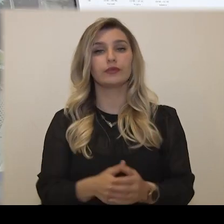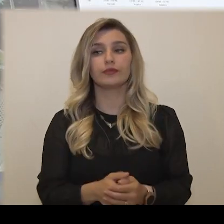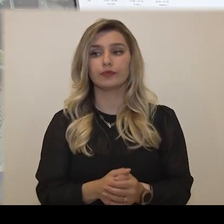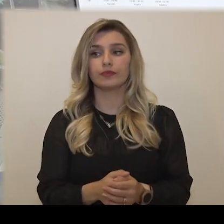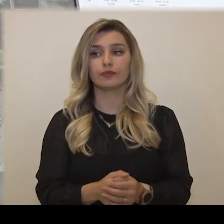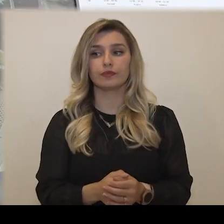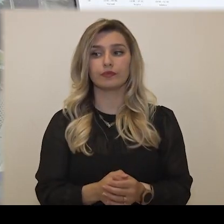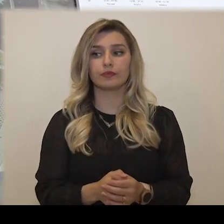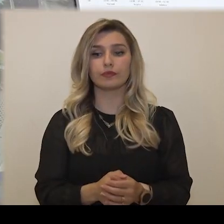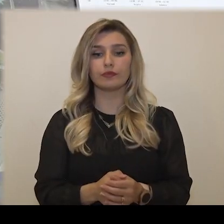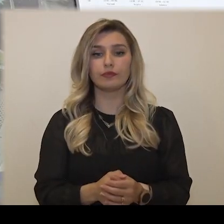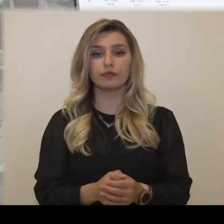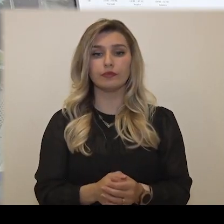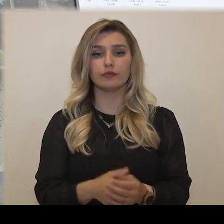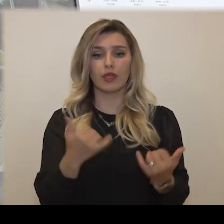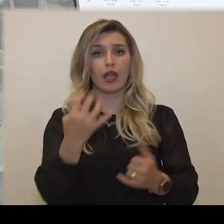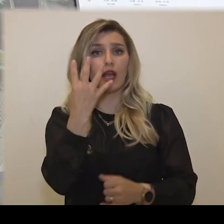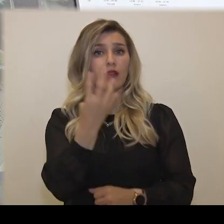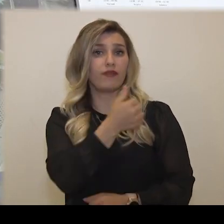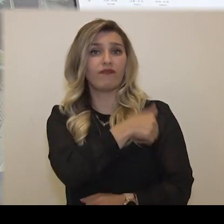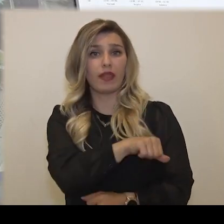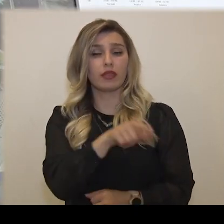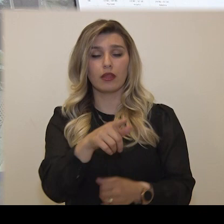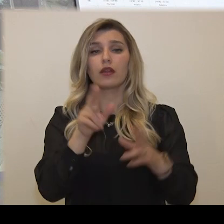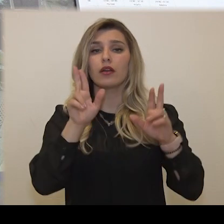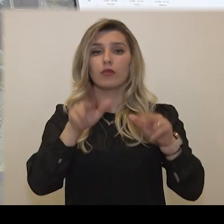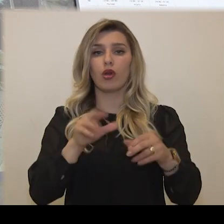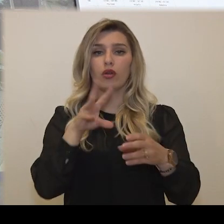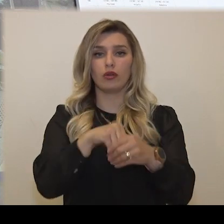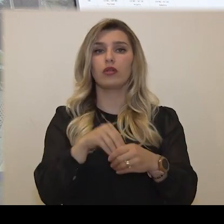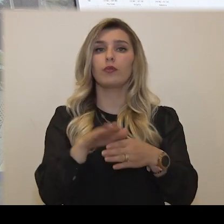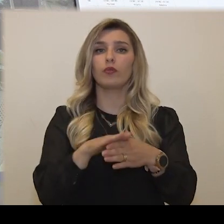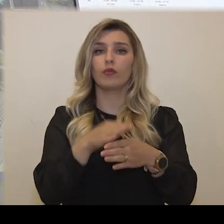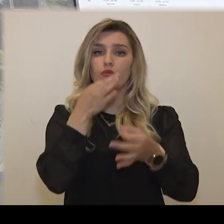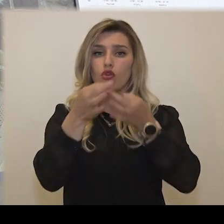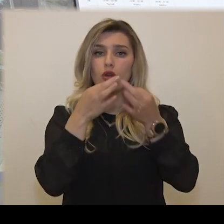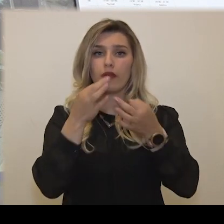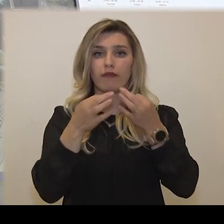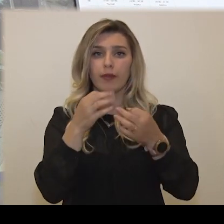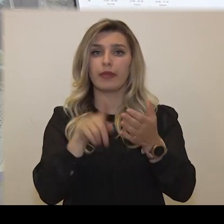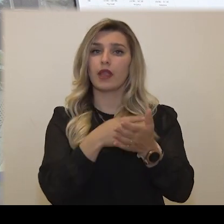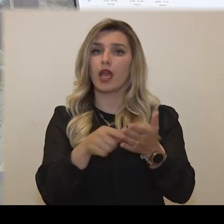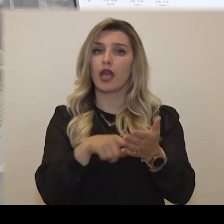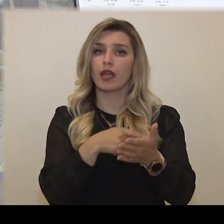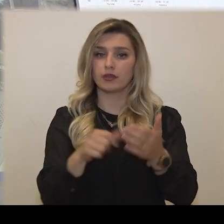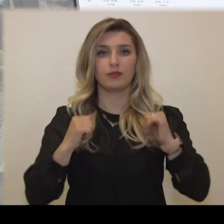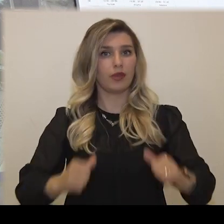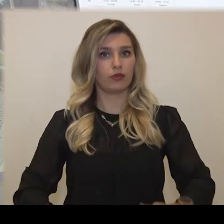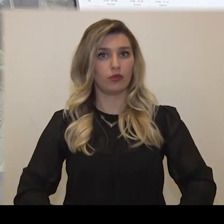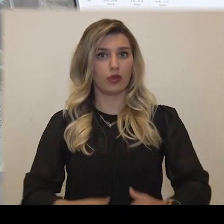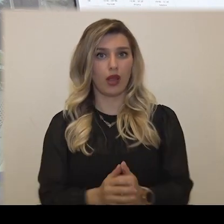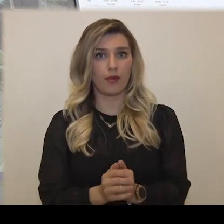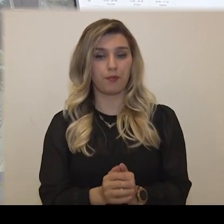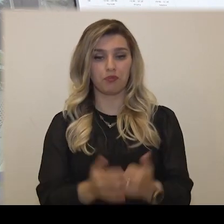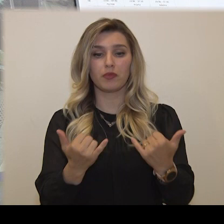Nga që 4 vite do të t'i nështronë testit kontar, testit maturës, edhe thjeshtë tash është kryuën